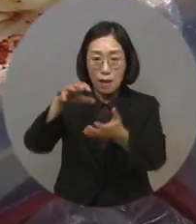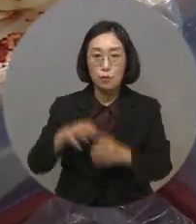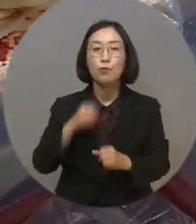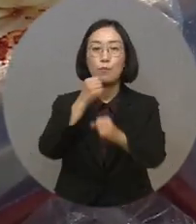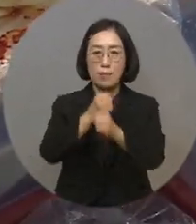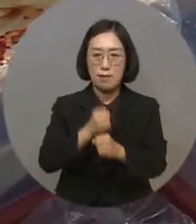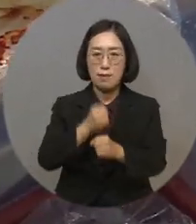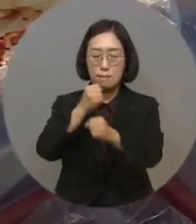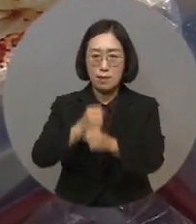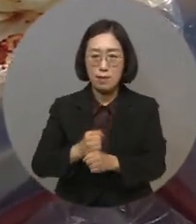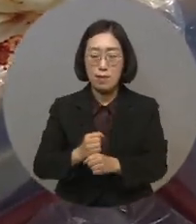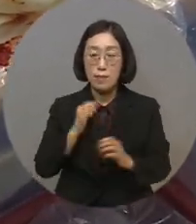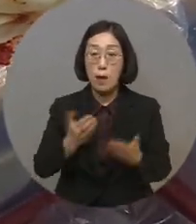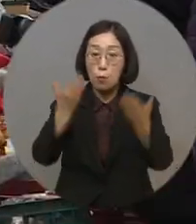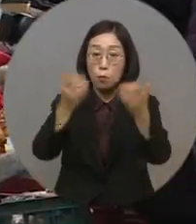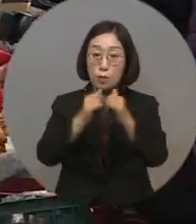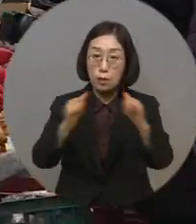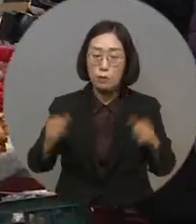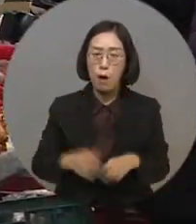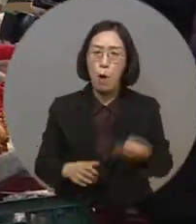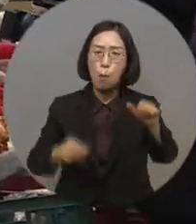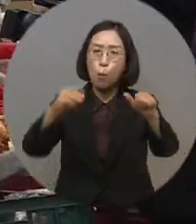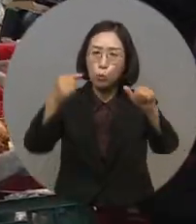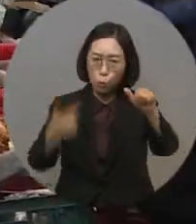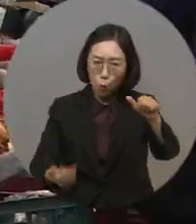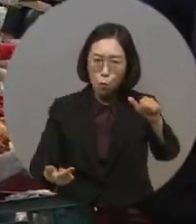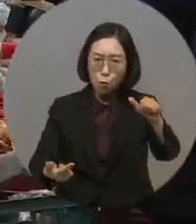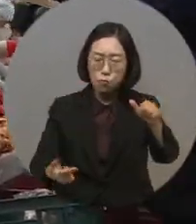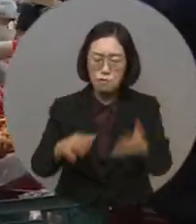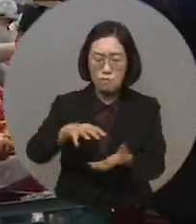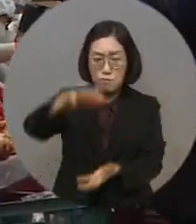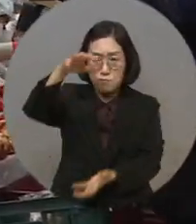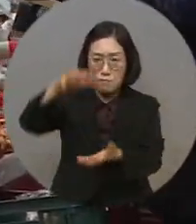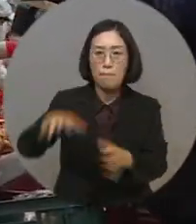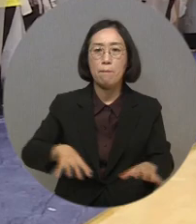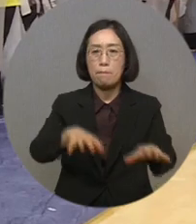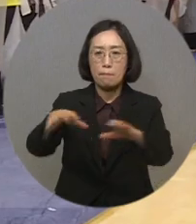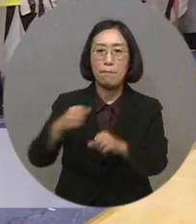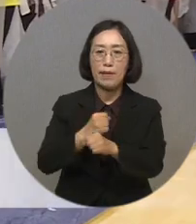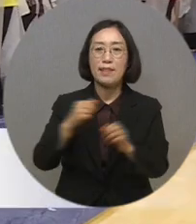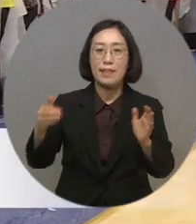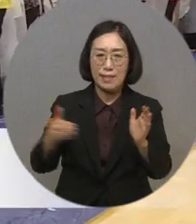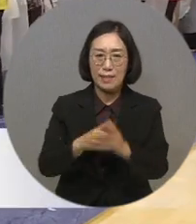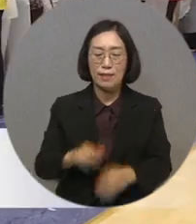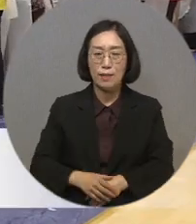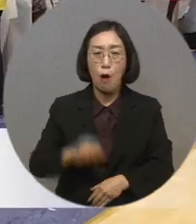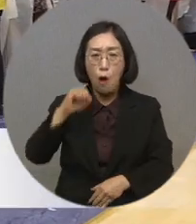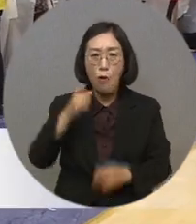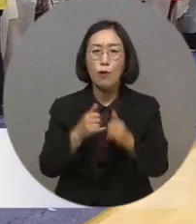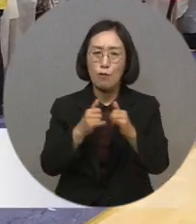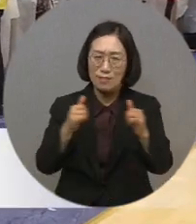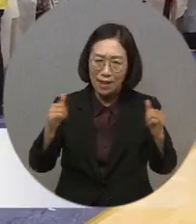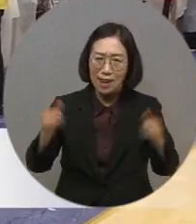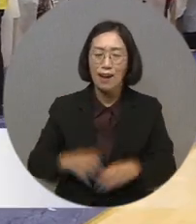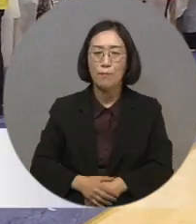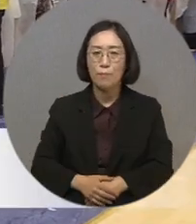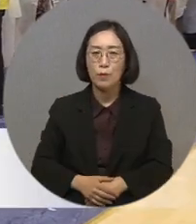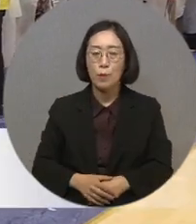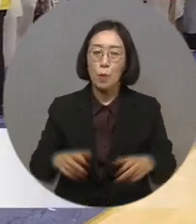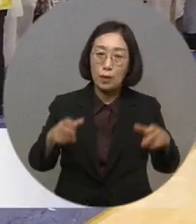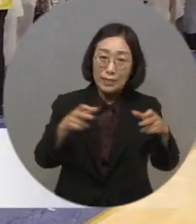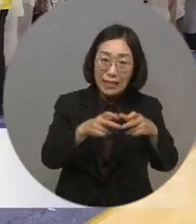사용했으며 자원봉사자들은 약 5톤가량의 김치를 담갔습니다. 취약계층에